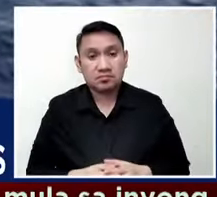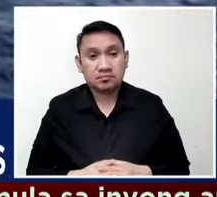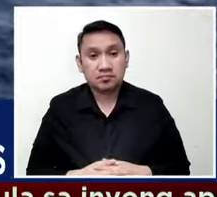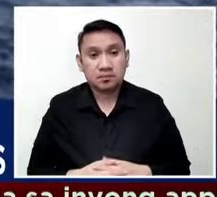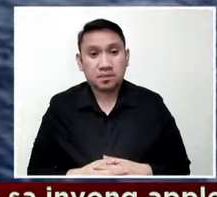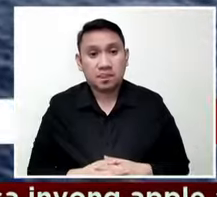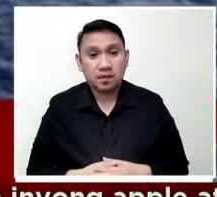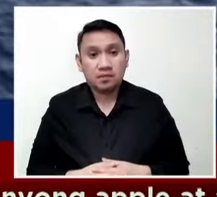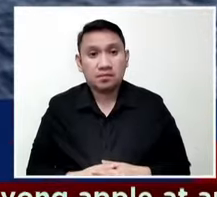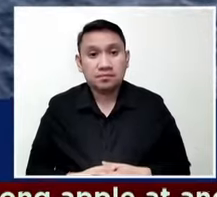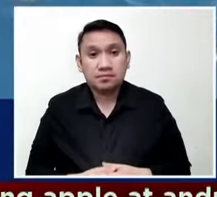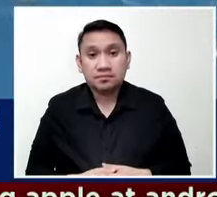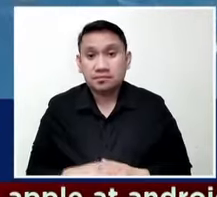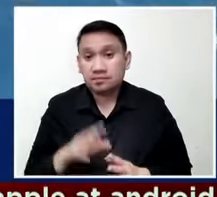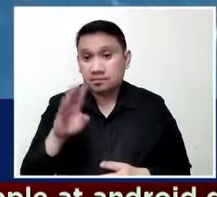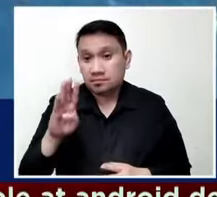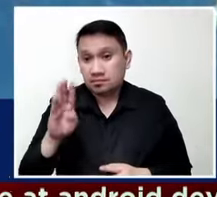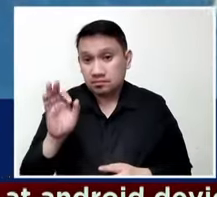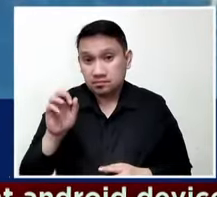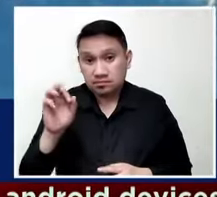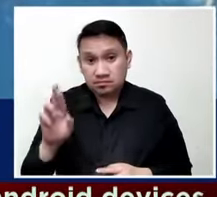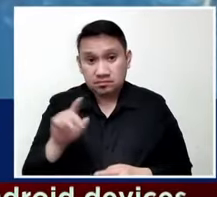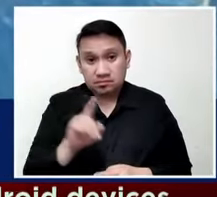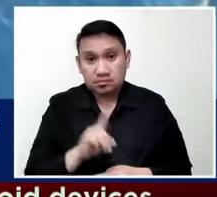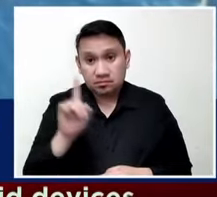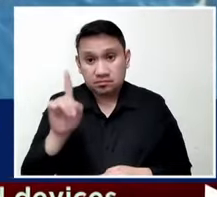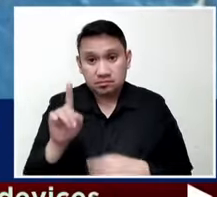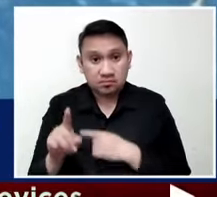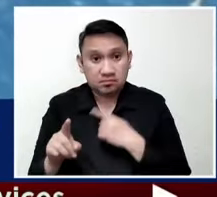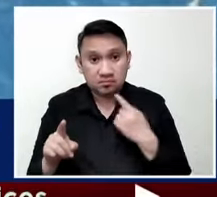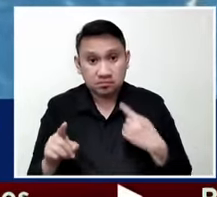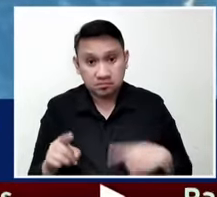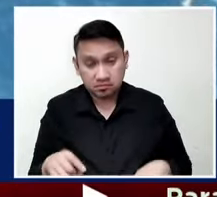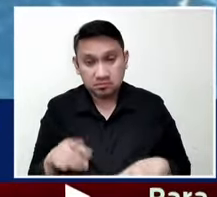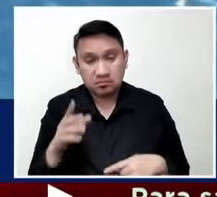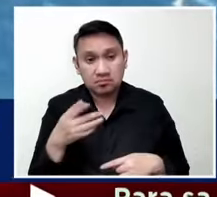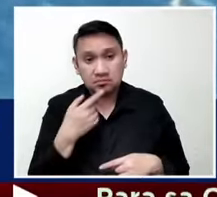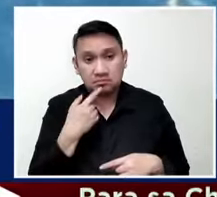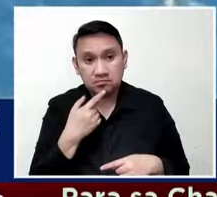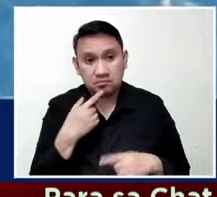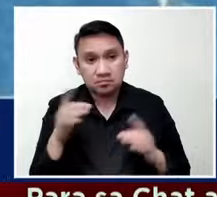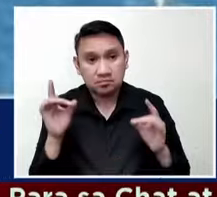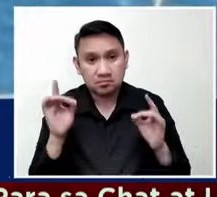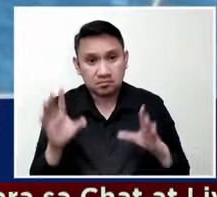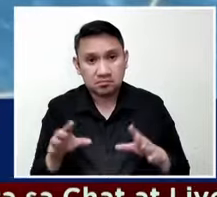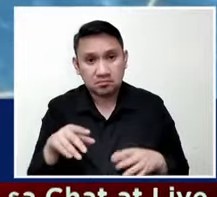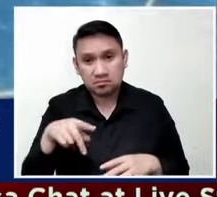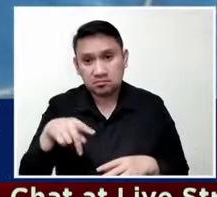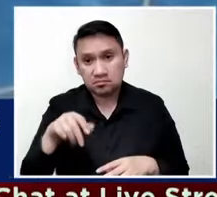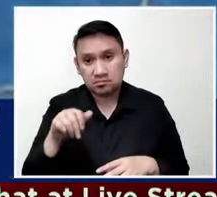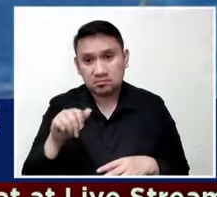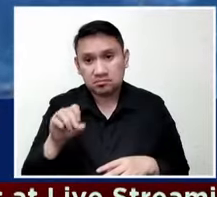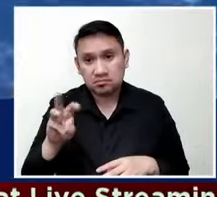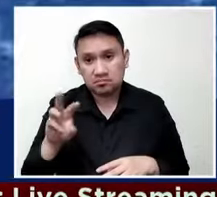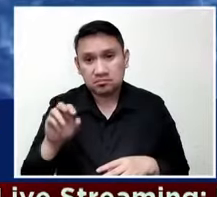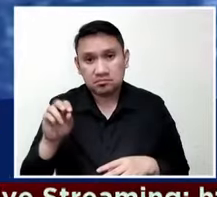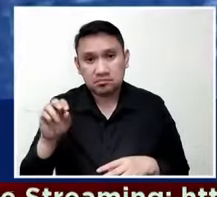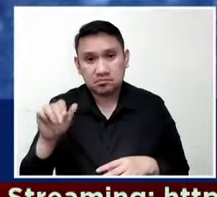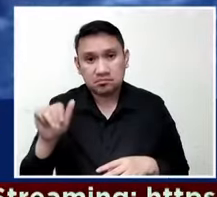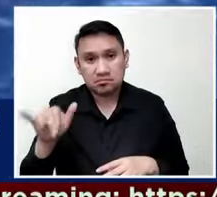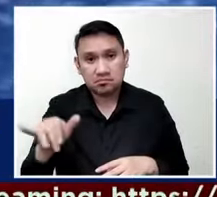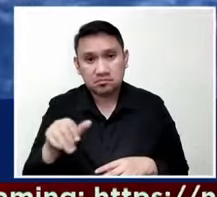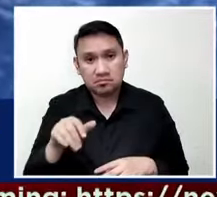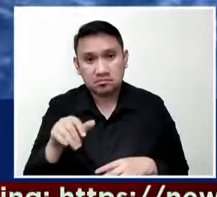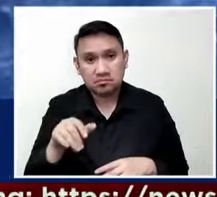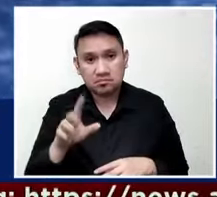Pumalag naman ang BFAR sa inilabas ng isang Chinese publication na mapanganib ang mga payaw sa marine environment.